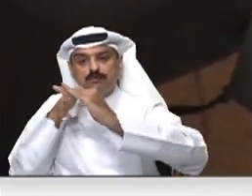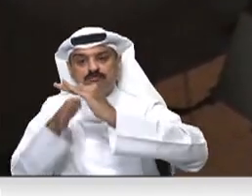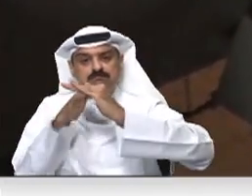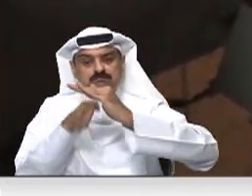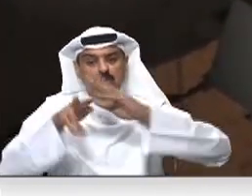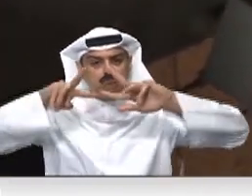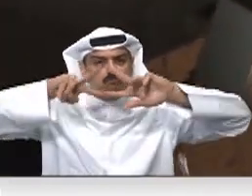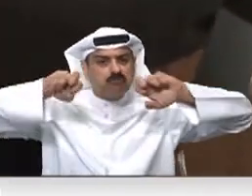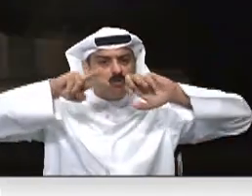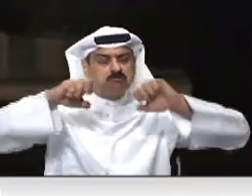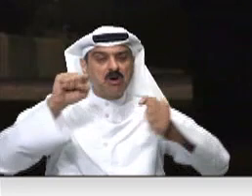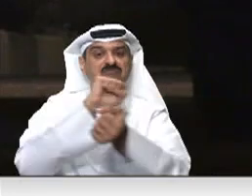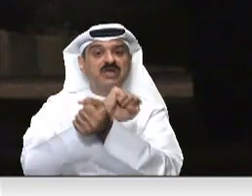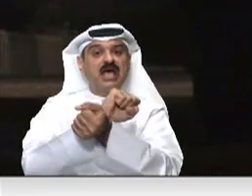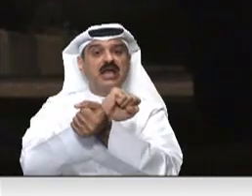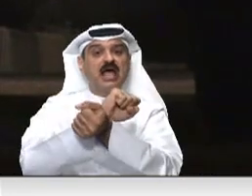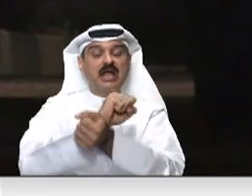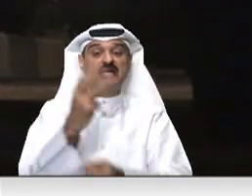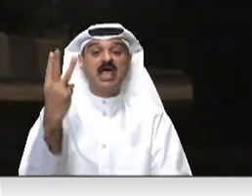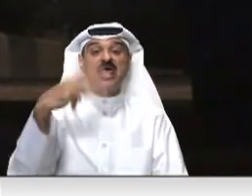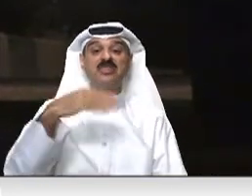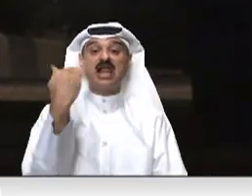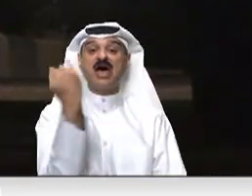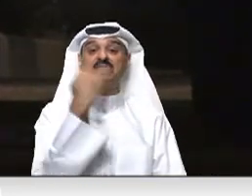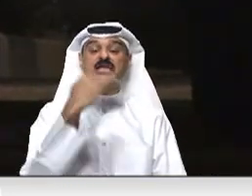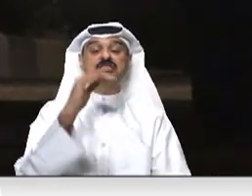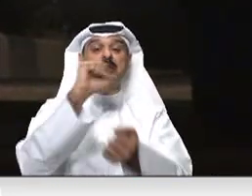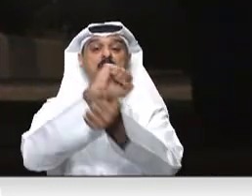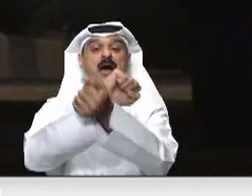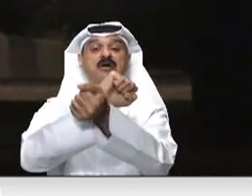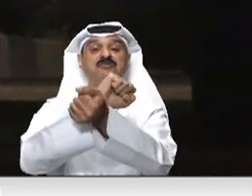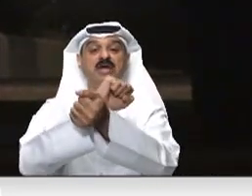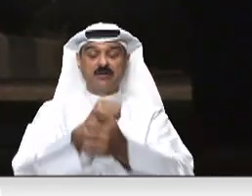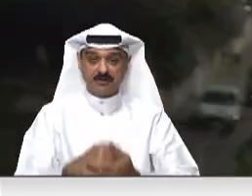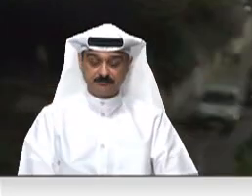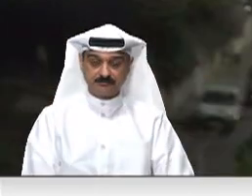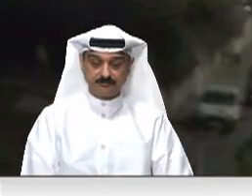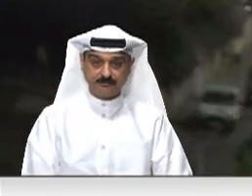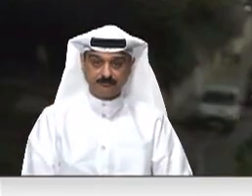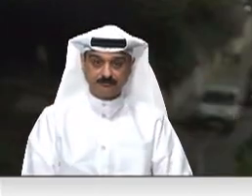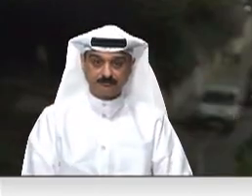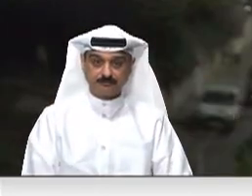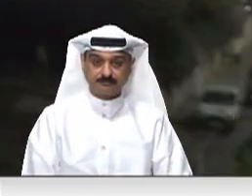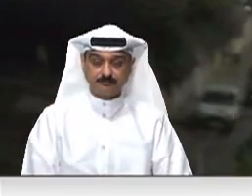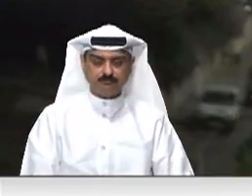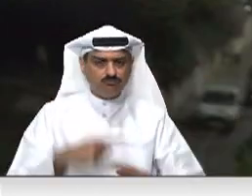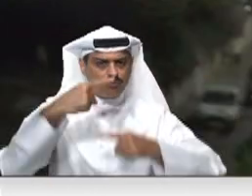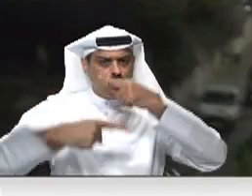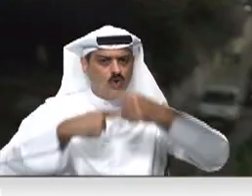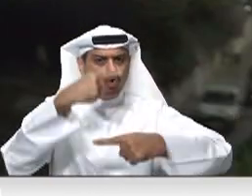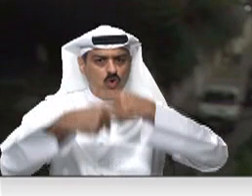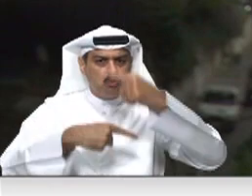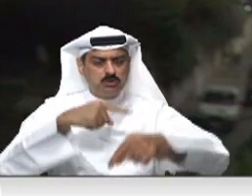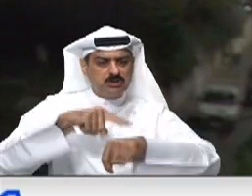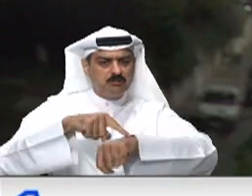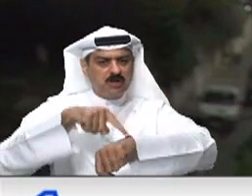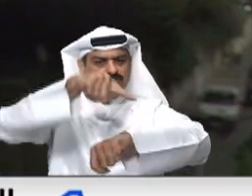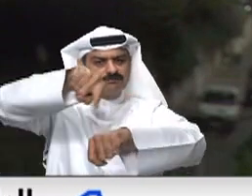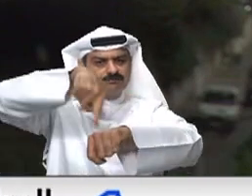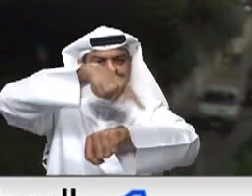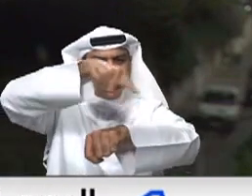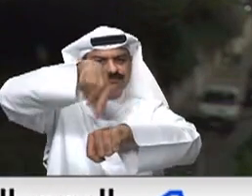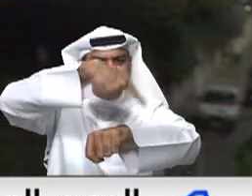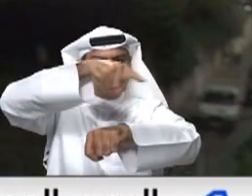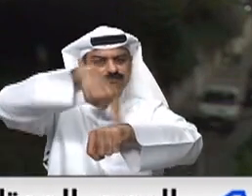يضافون لأكثر من 1500 منذ عملية طوفان الأقصى. تتسارع الأحداث في كل دقيقة وثانية